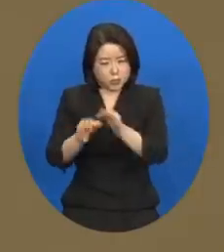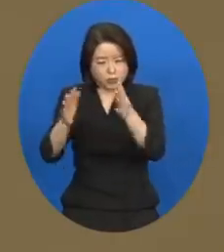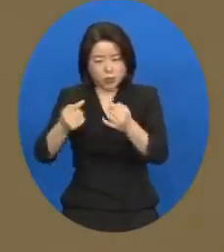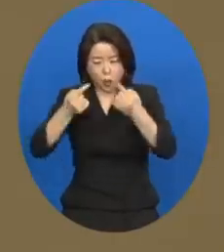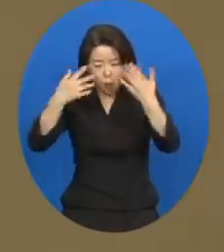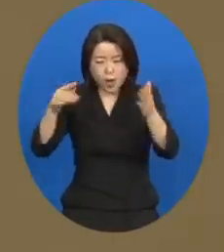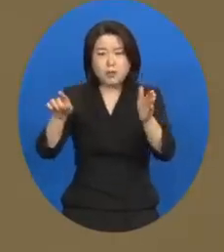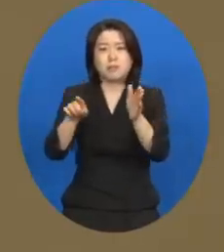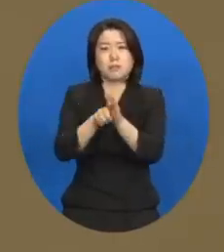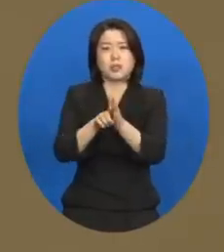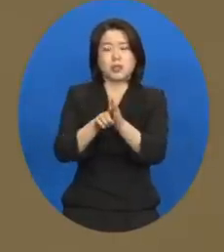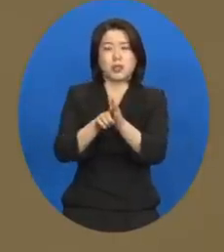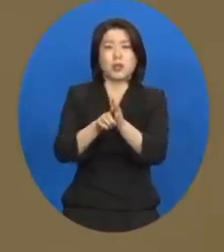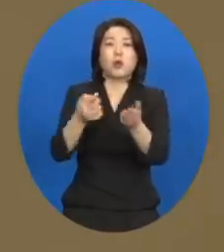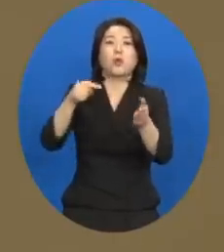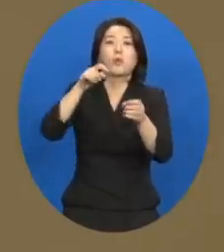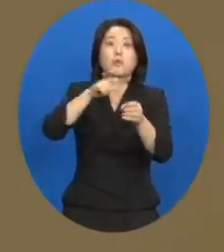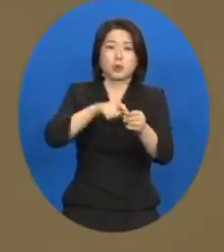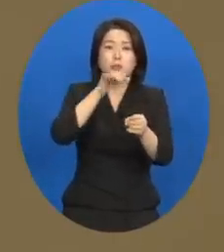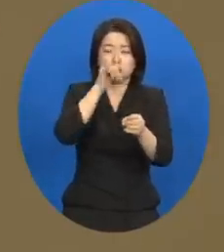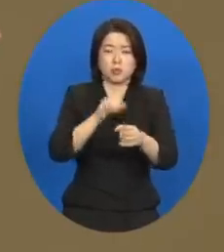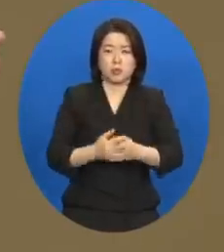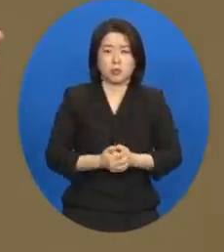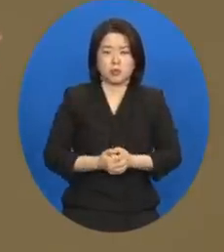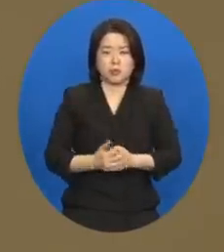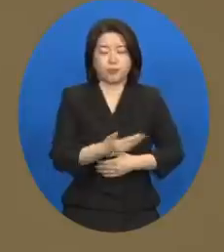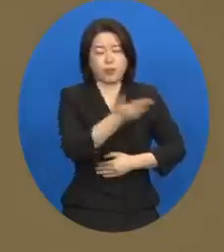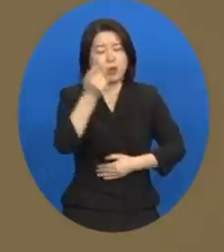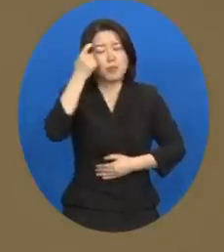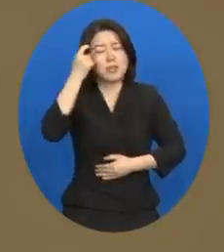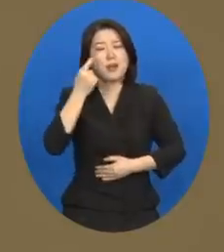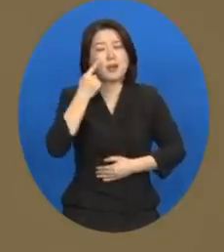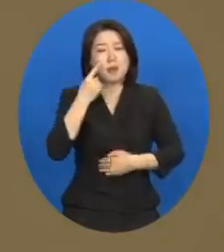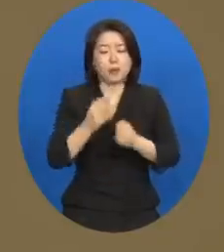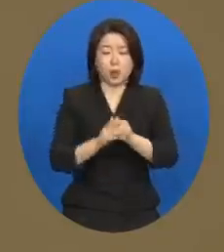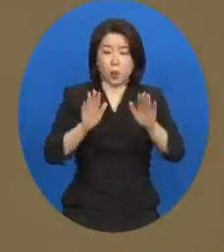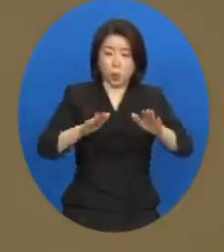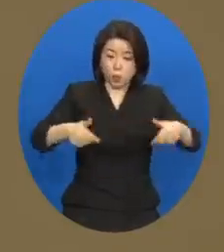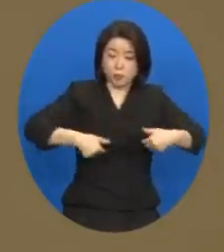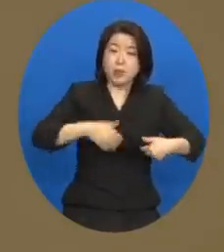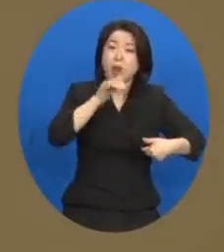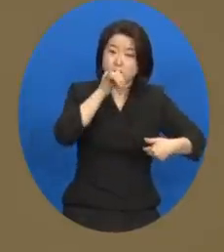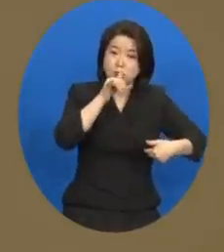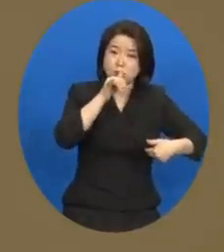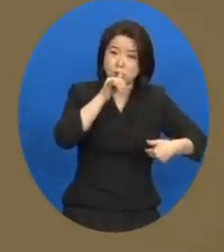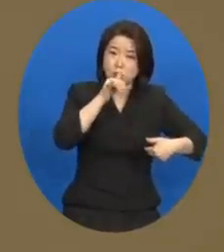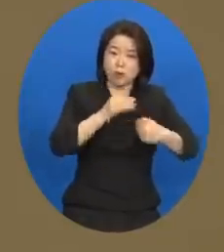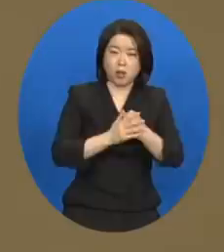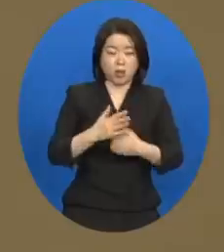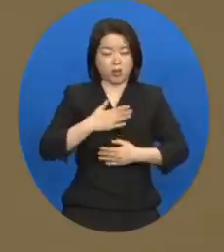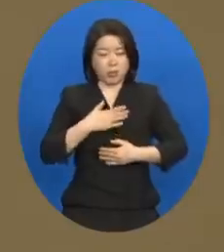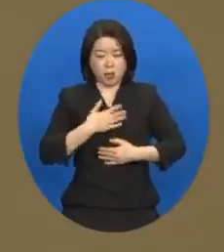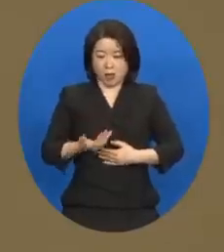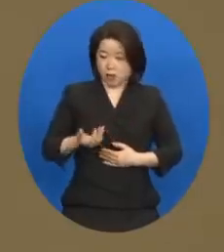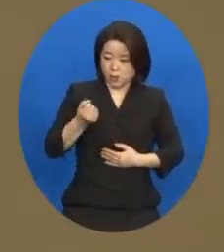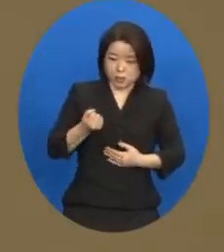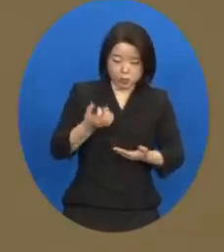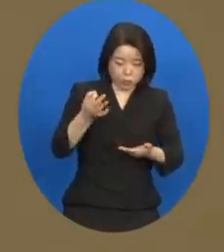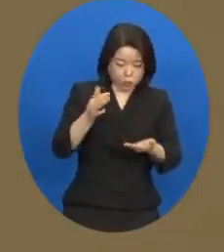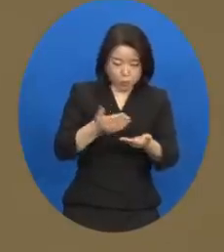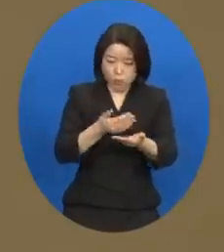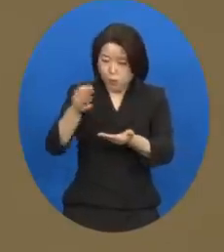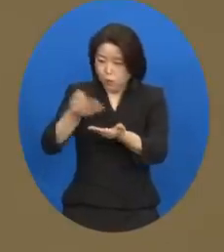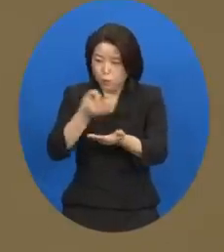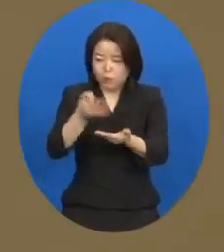것이다. 여러분, 한번 생각해 보세요. 오늘 필요한 게 있습니다. 근데 내게는 정해진 월급을 주는